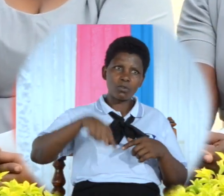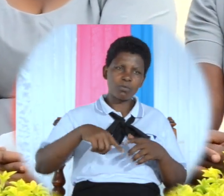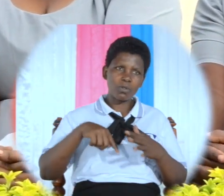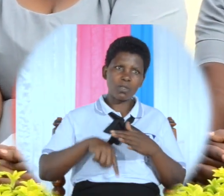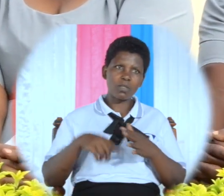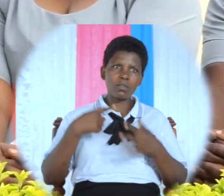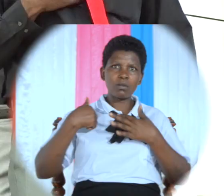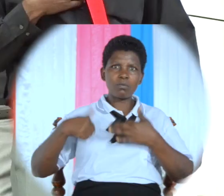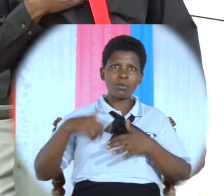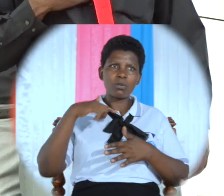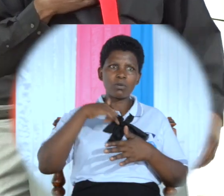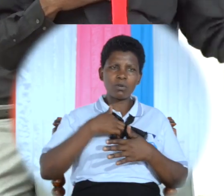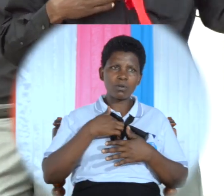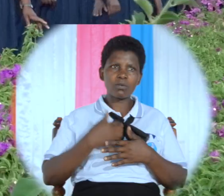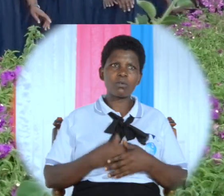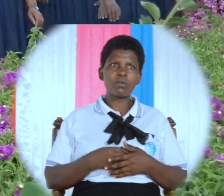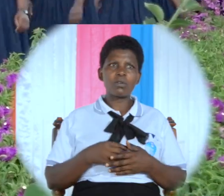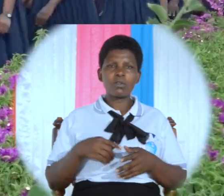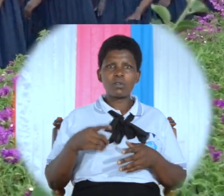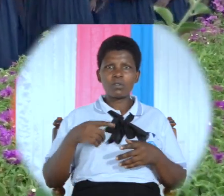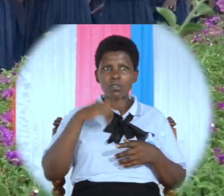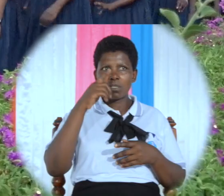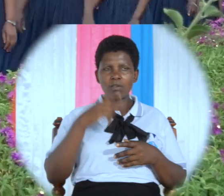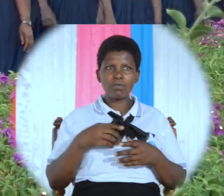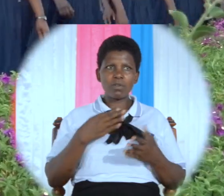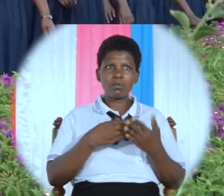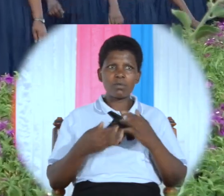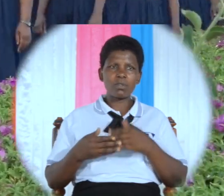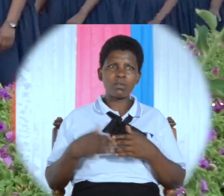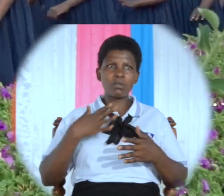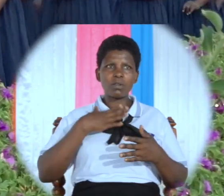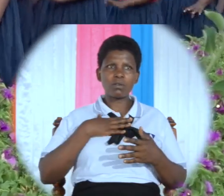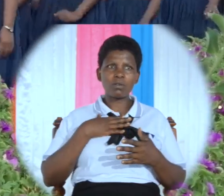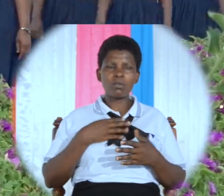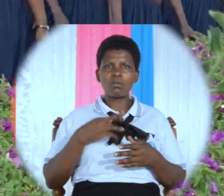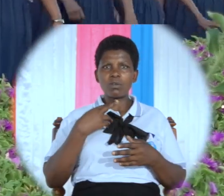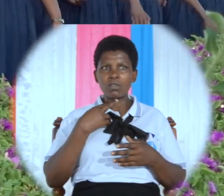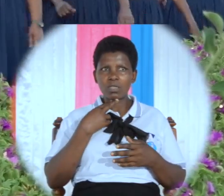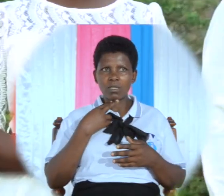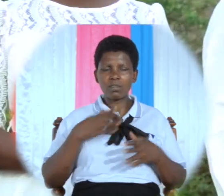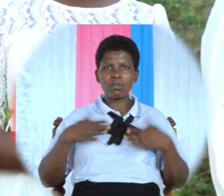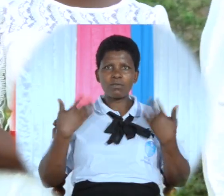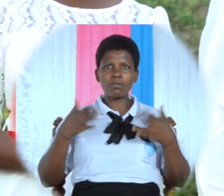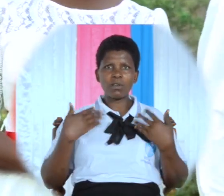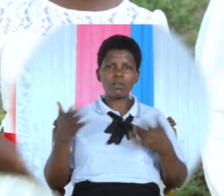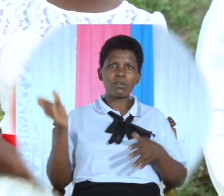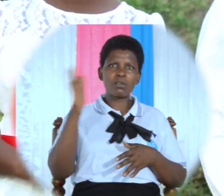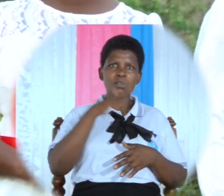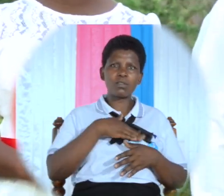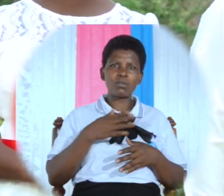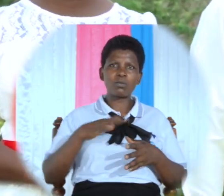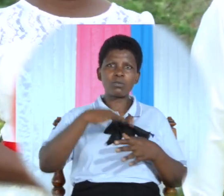ya moyo wangu niyote ni hana manena Yesu wangu kwa nini na furaha